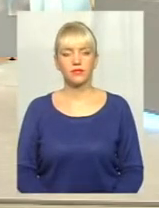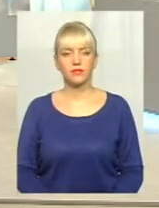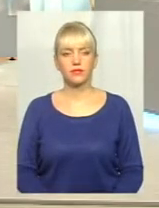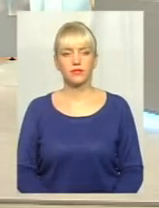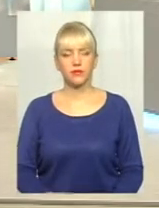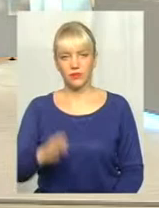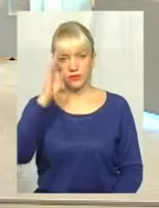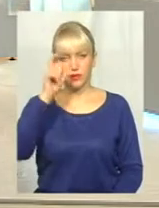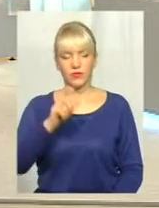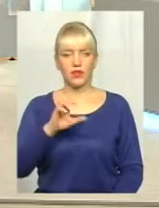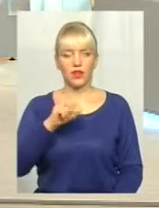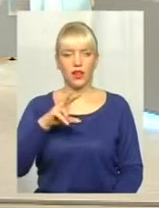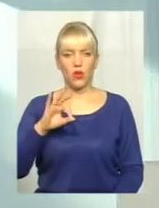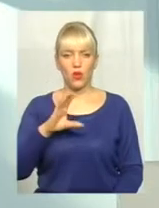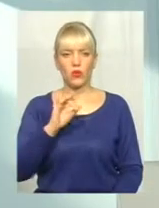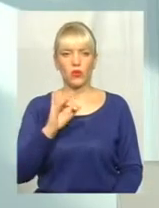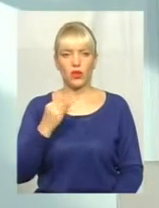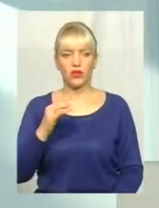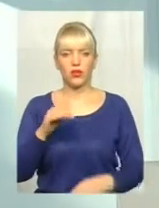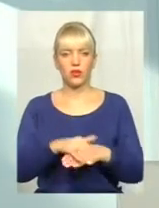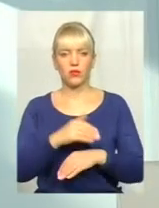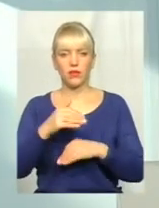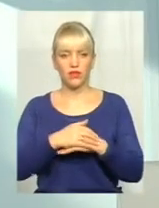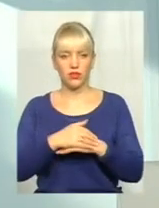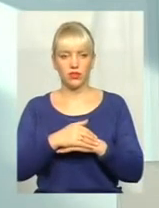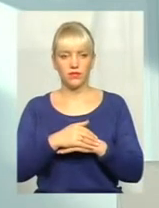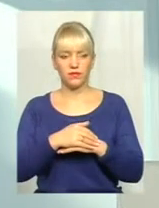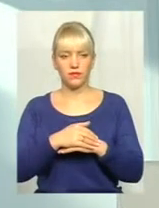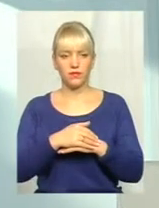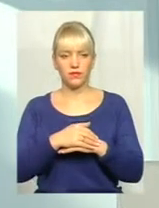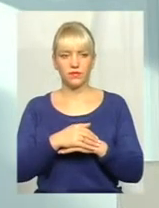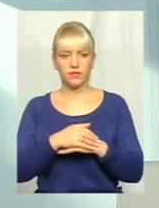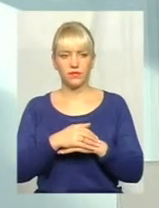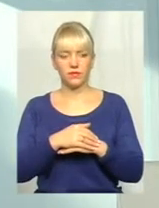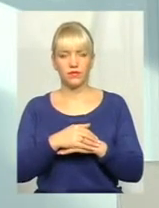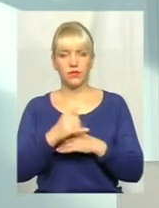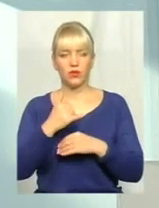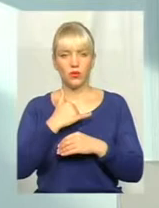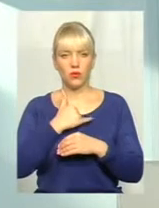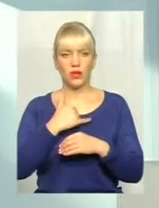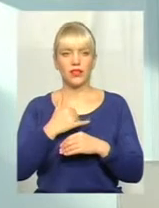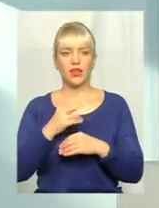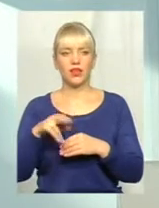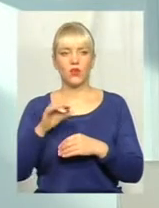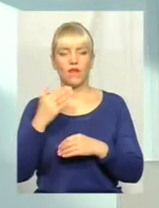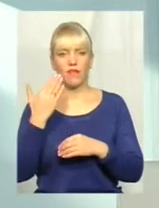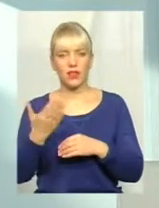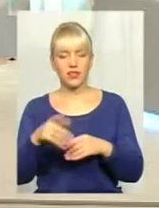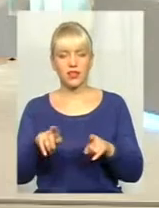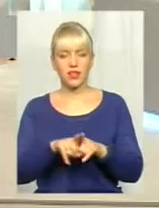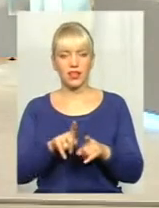Алло, пане Юрій. Добрий день. Добрий вечір. У мене до вас таке